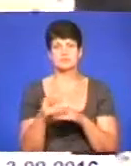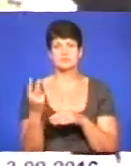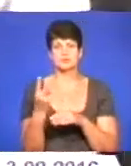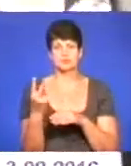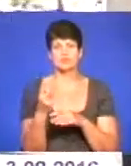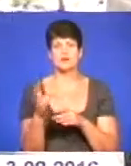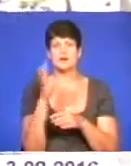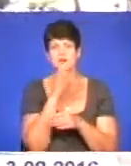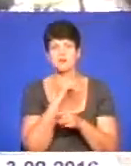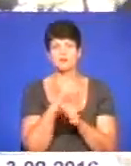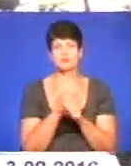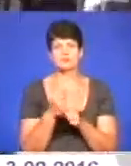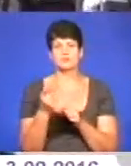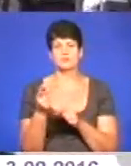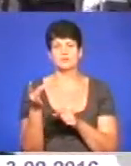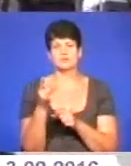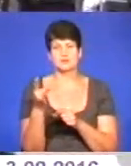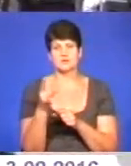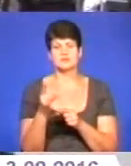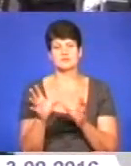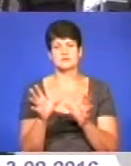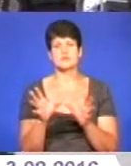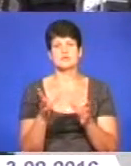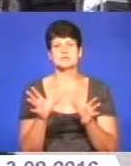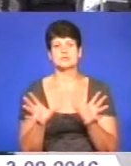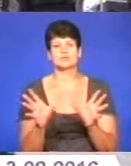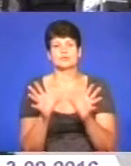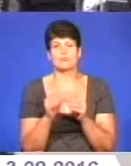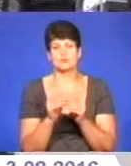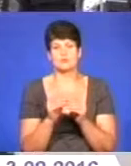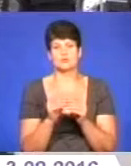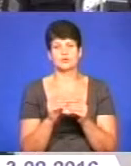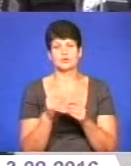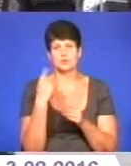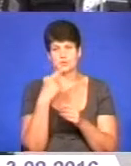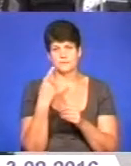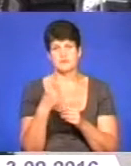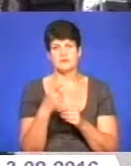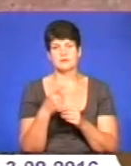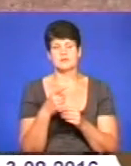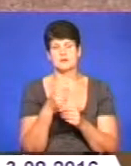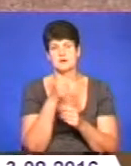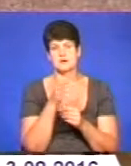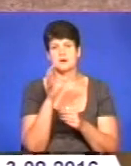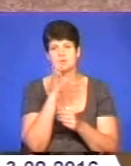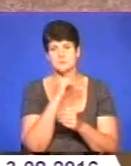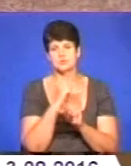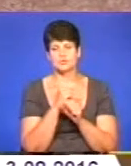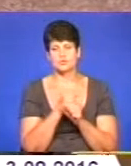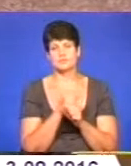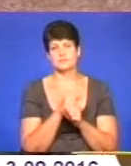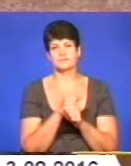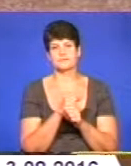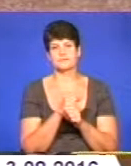вчинена повторно або за попередньою змовою групою осіб», а на грабіж пішов під час іспитового терміну. На даний час